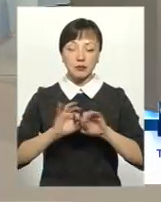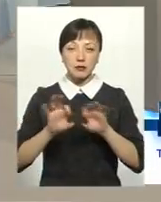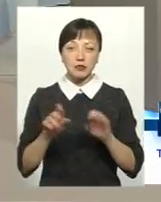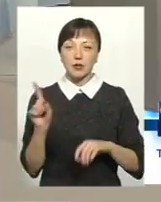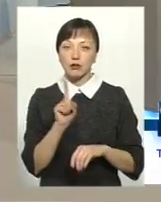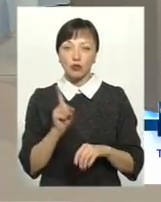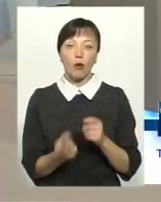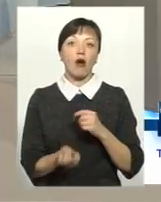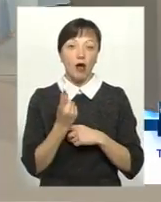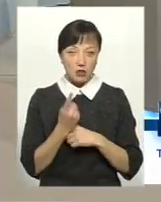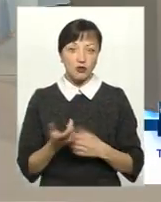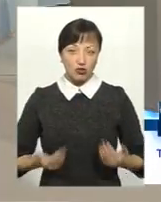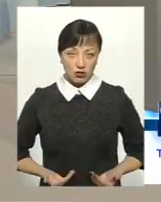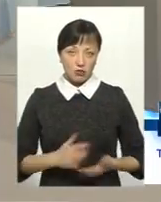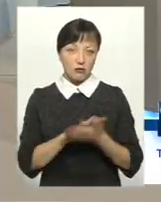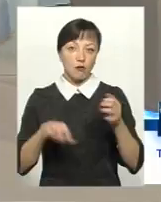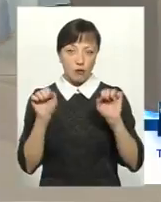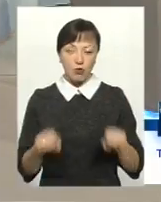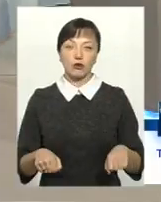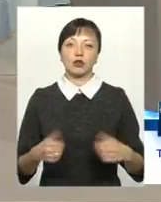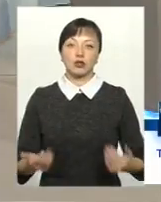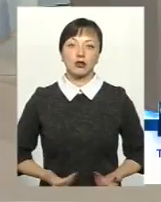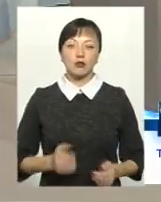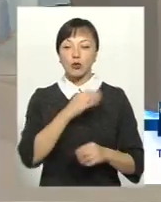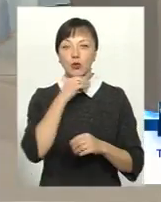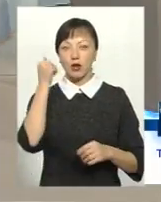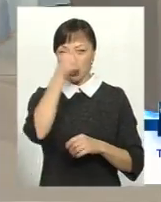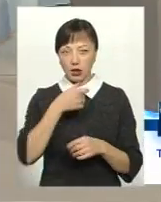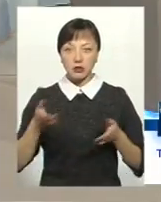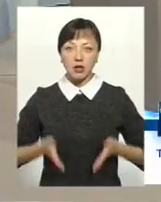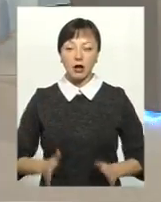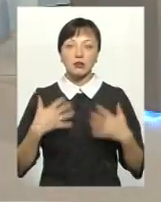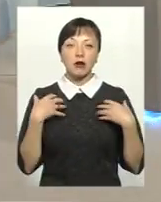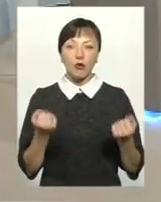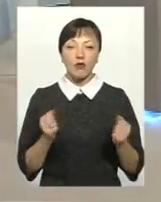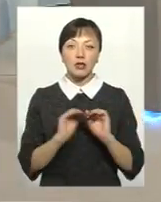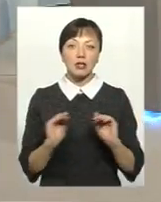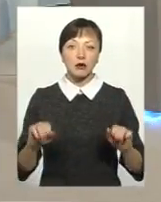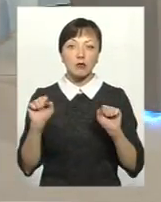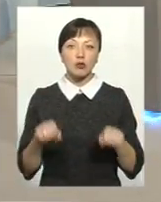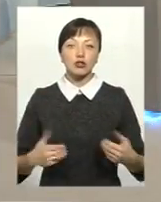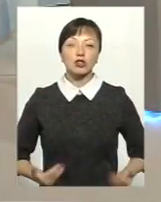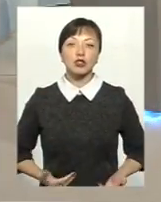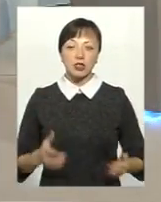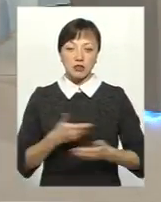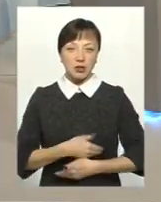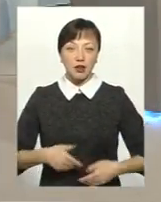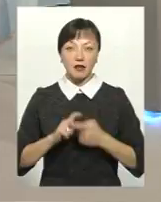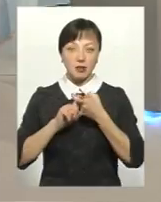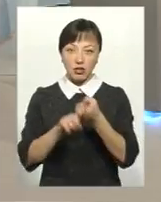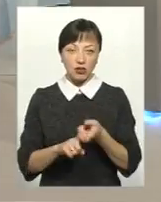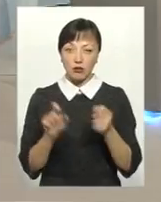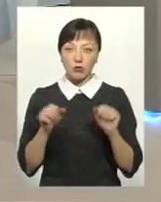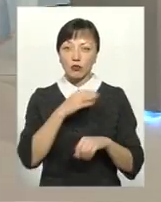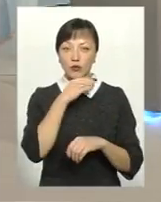что оказывается, это жить можно, можно жить много лет, можно рожать здоровых детей, можно жить с партнерами, не заражать его, то